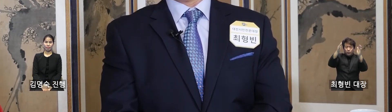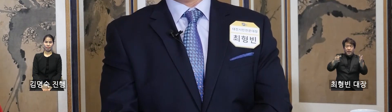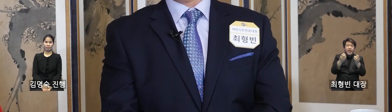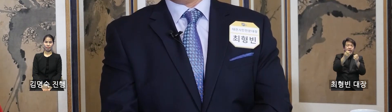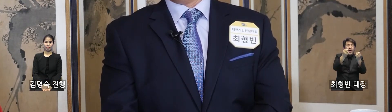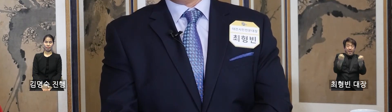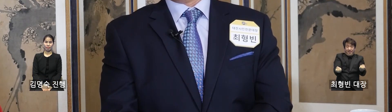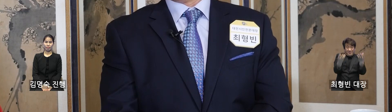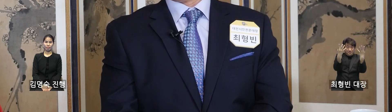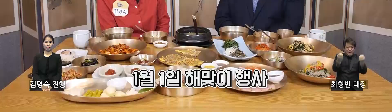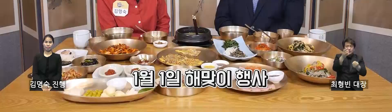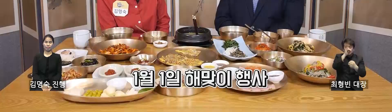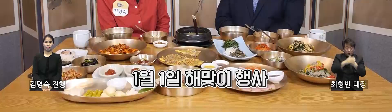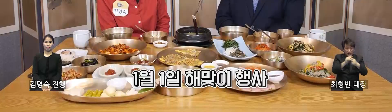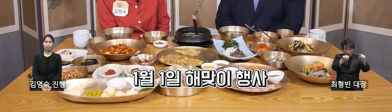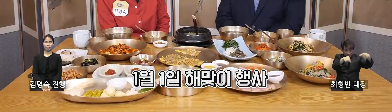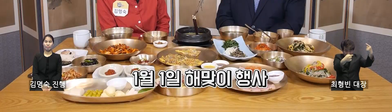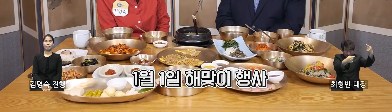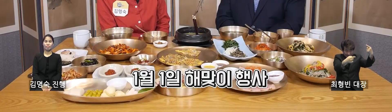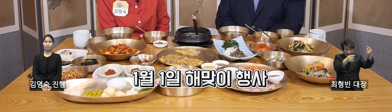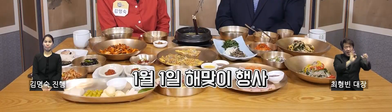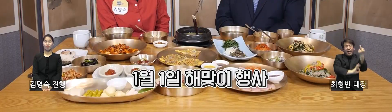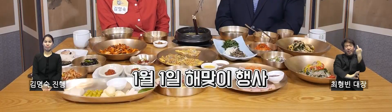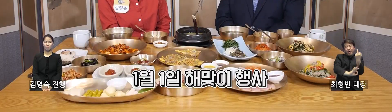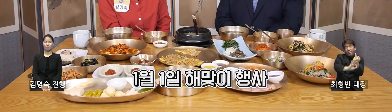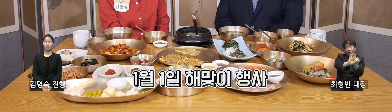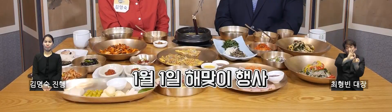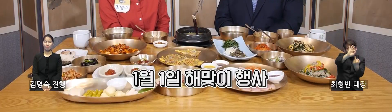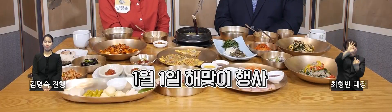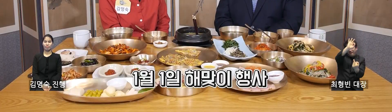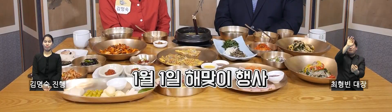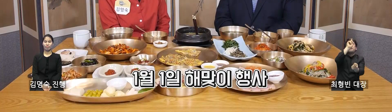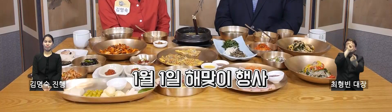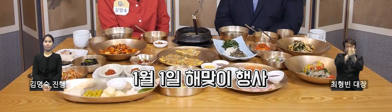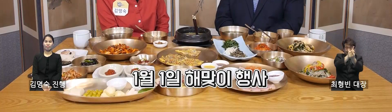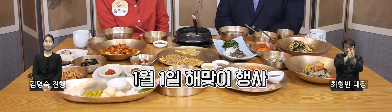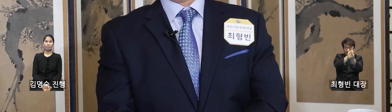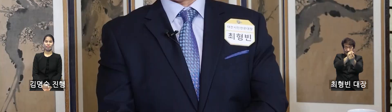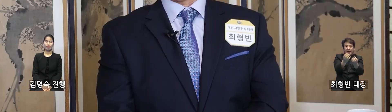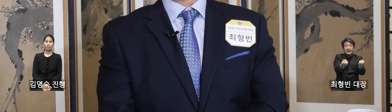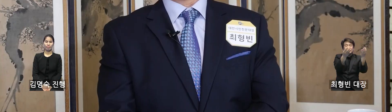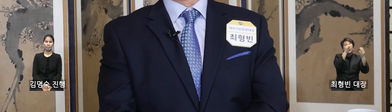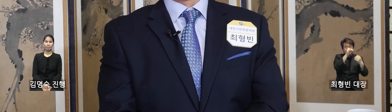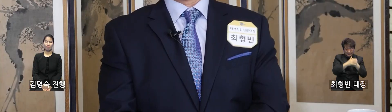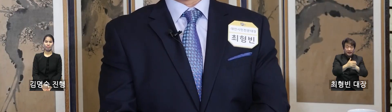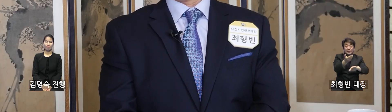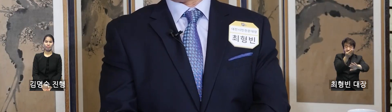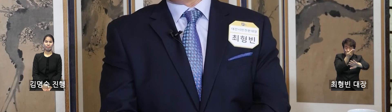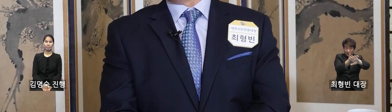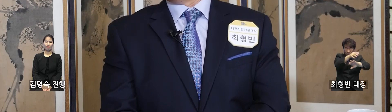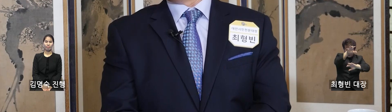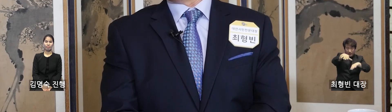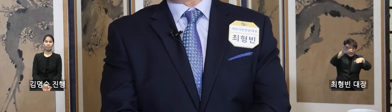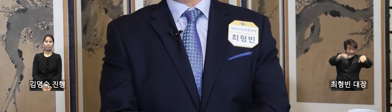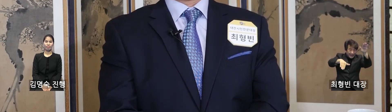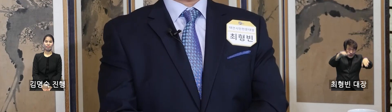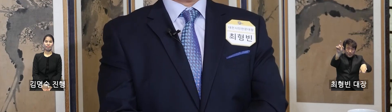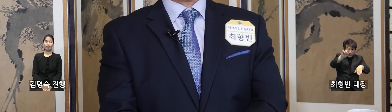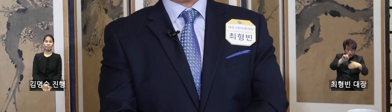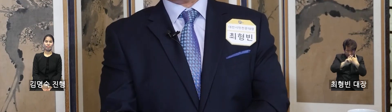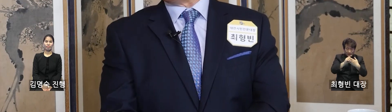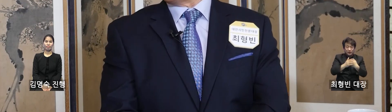매년 1월 1일 해돋이 행사 늘 합력 해맞이 행사를 그래서 저희들이 다른 곳 하고 차이점이라고